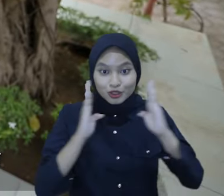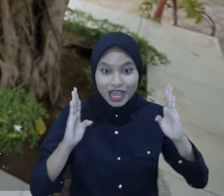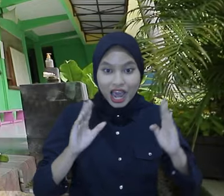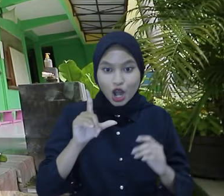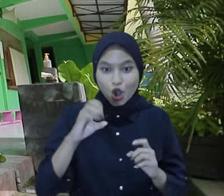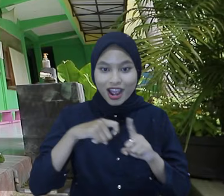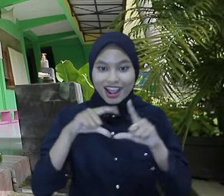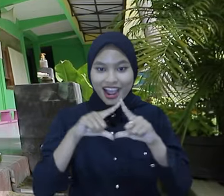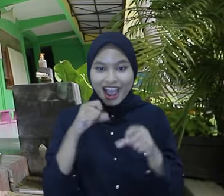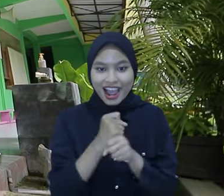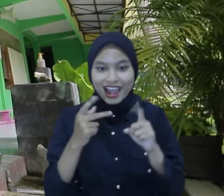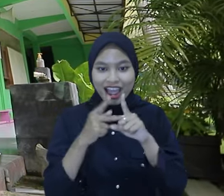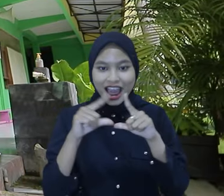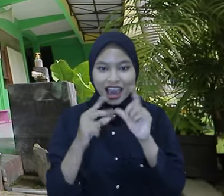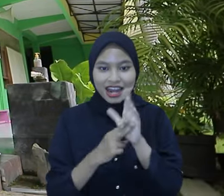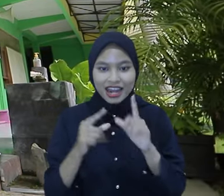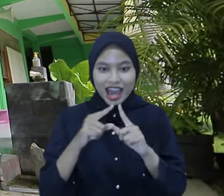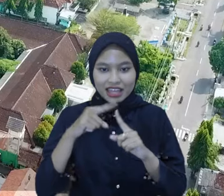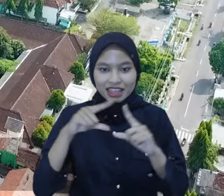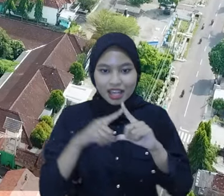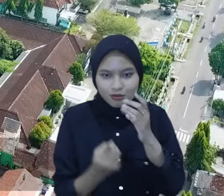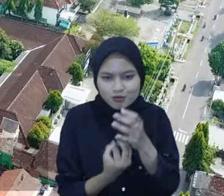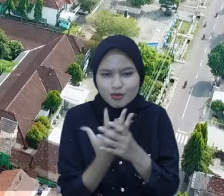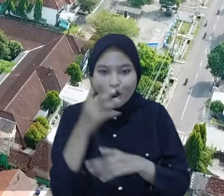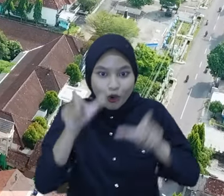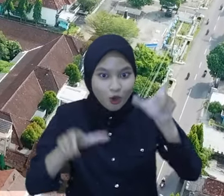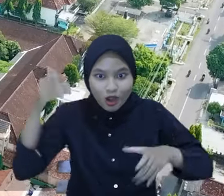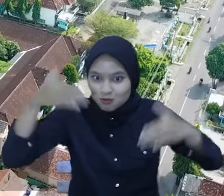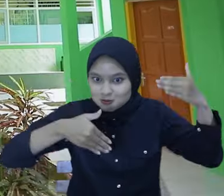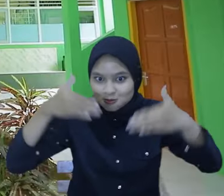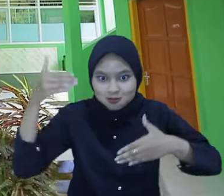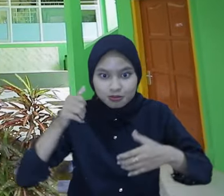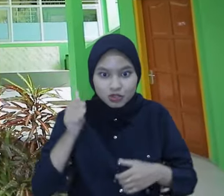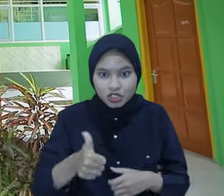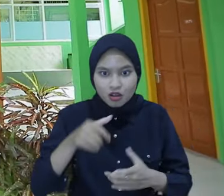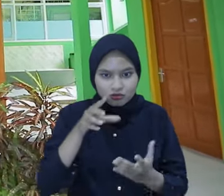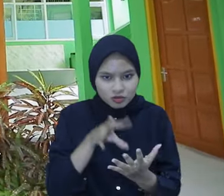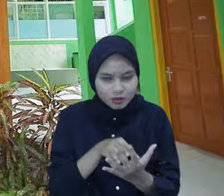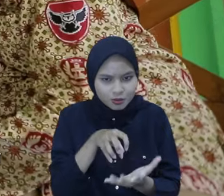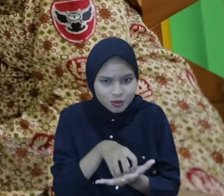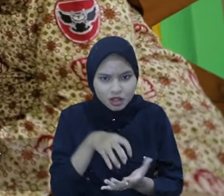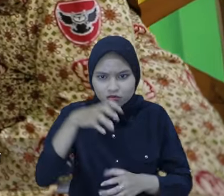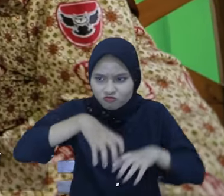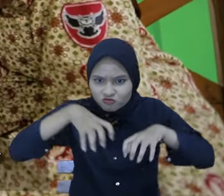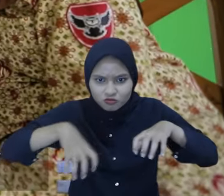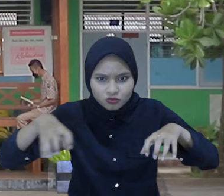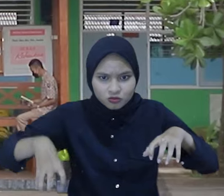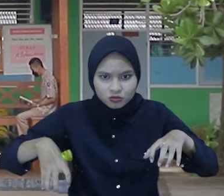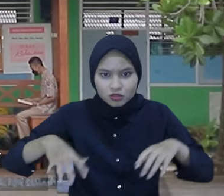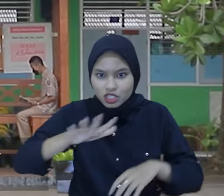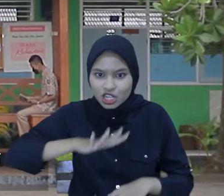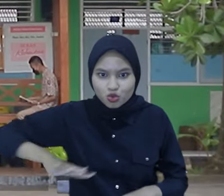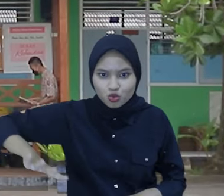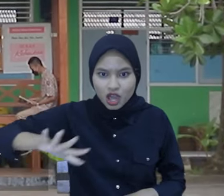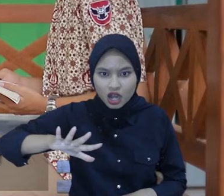Perpustakaan Lokagana berkembang menjangkau pemustaka melalui oase baca yang tersebar di